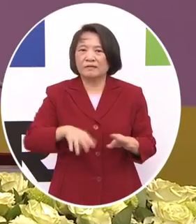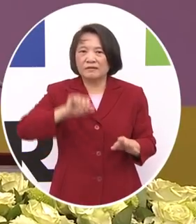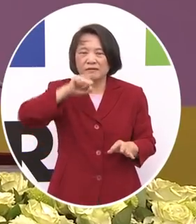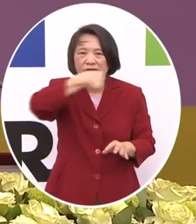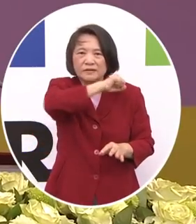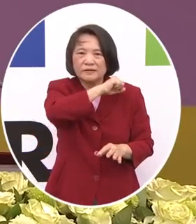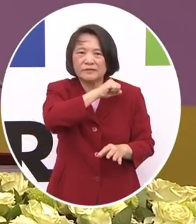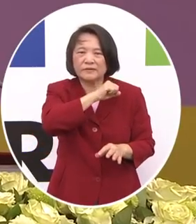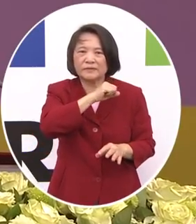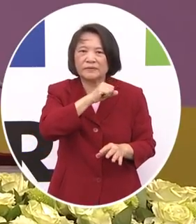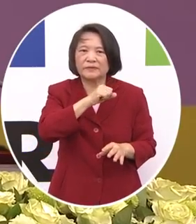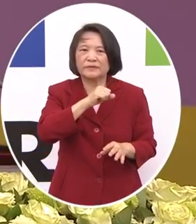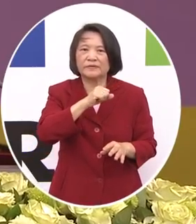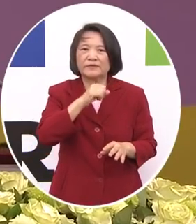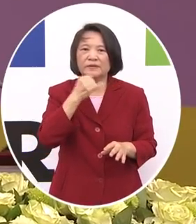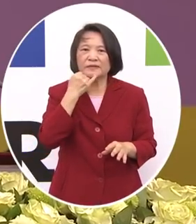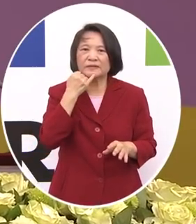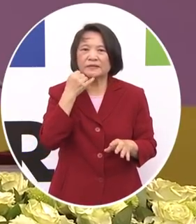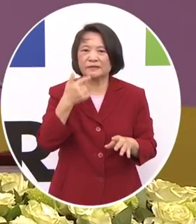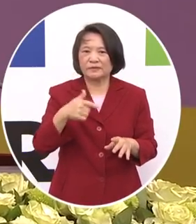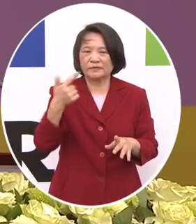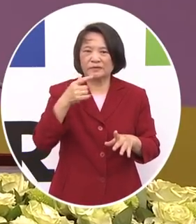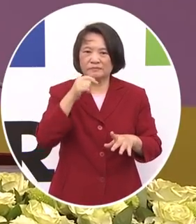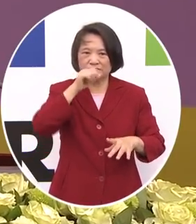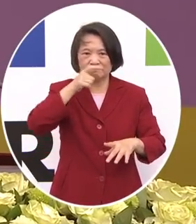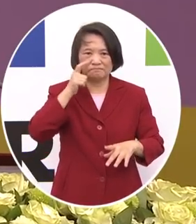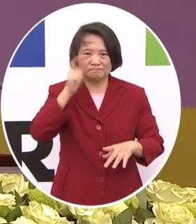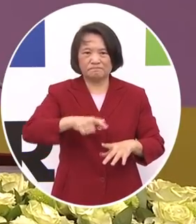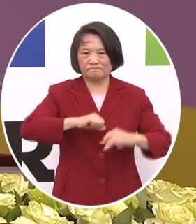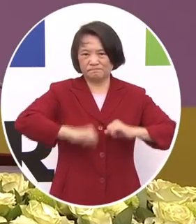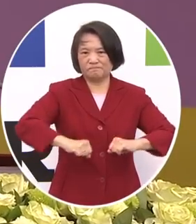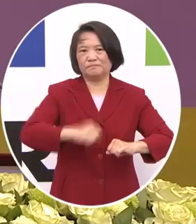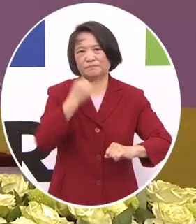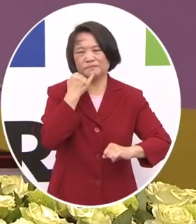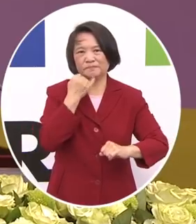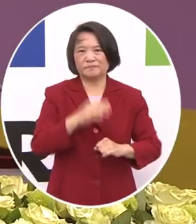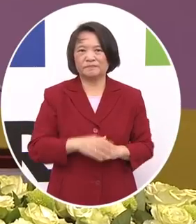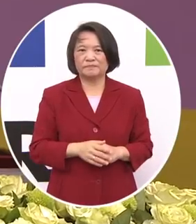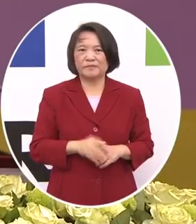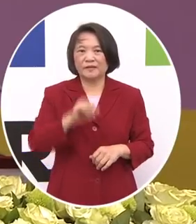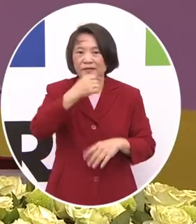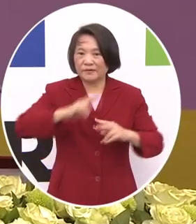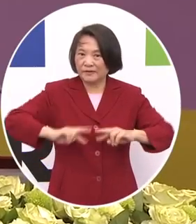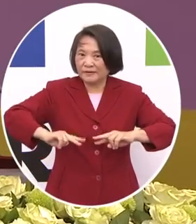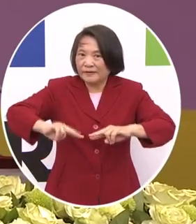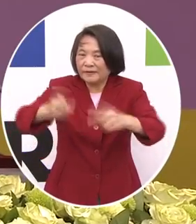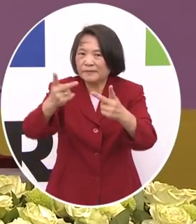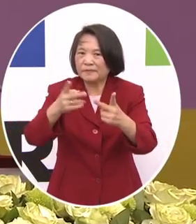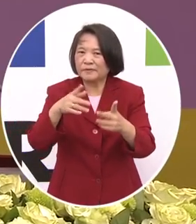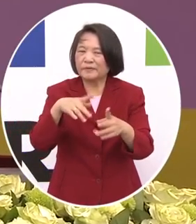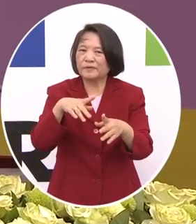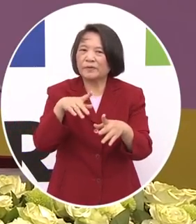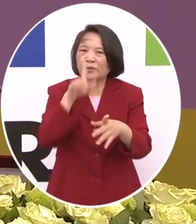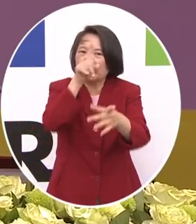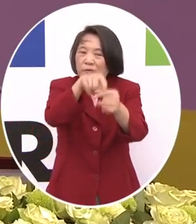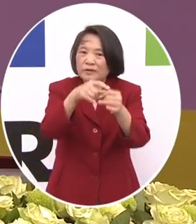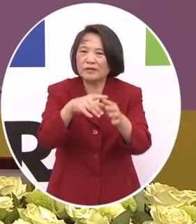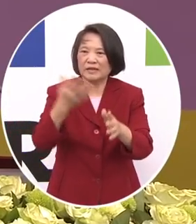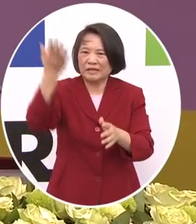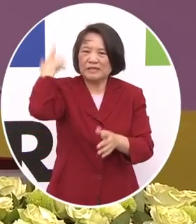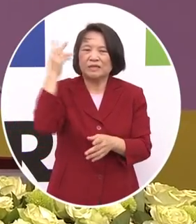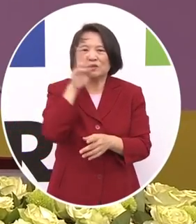能够继续的屹立不摇。改变也是为了改正过去的